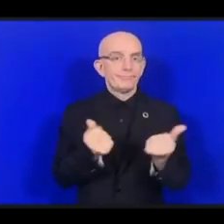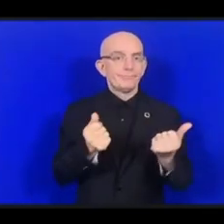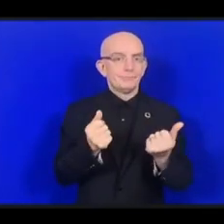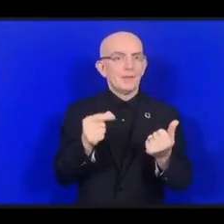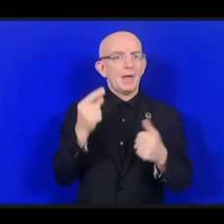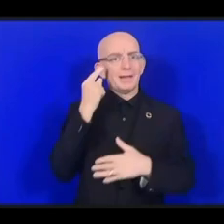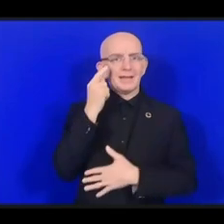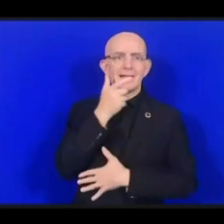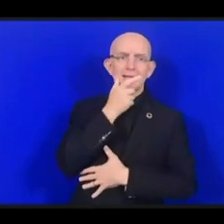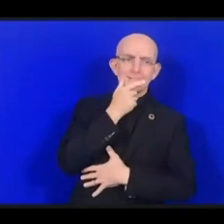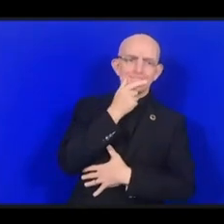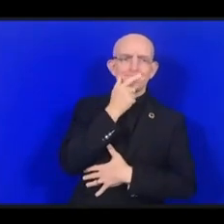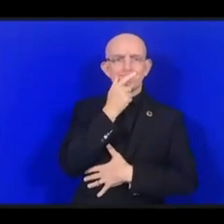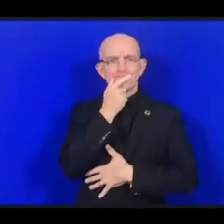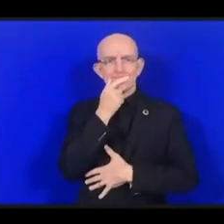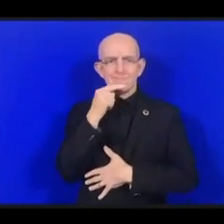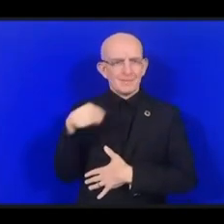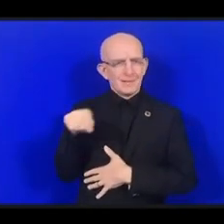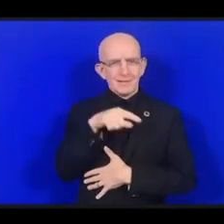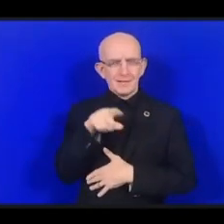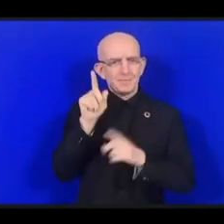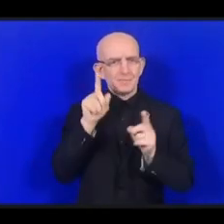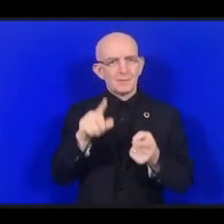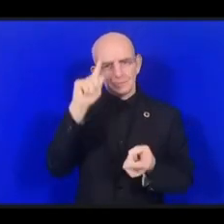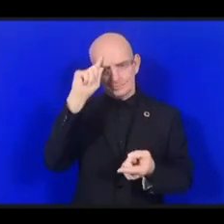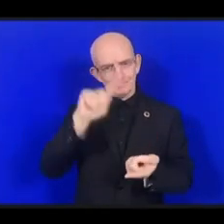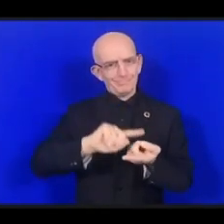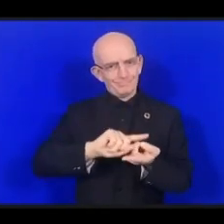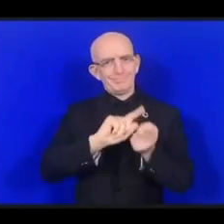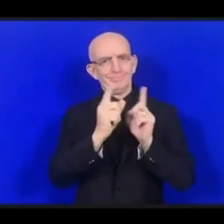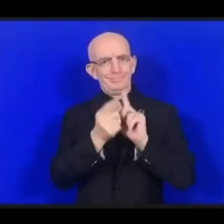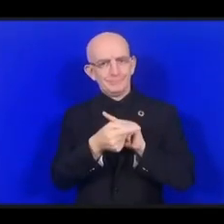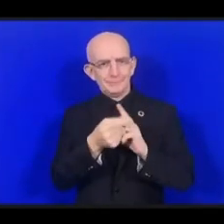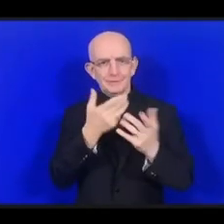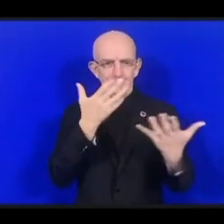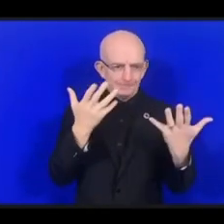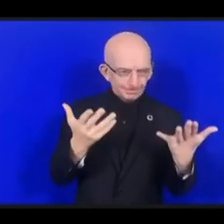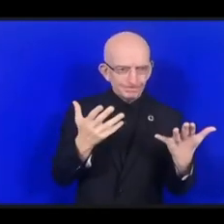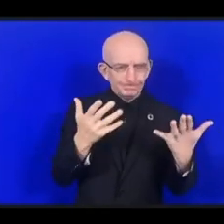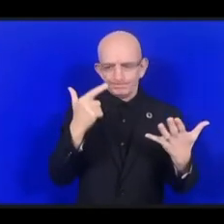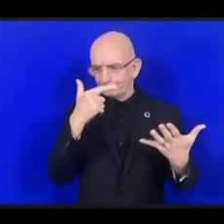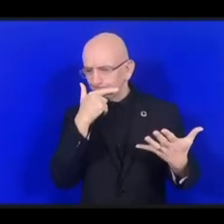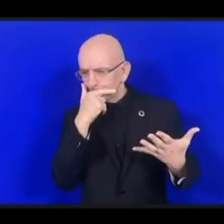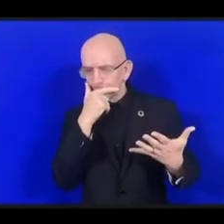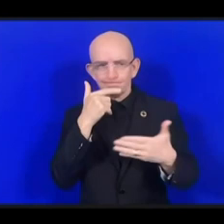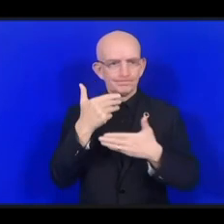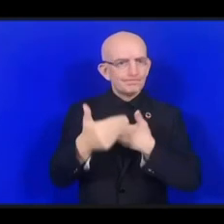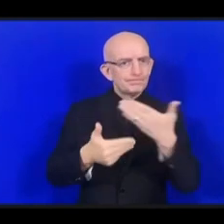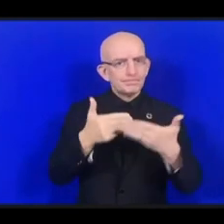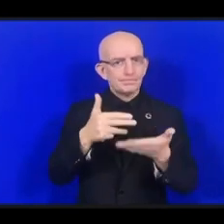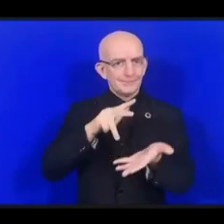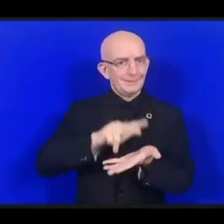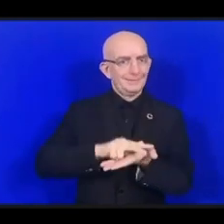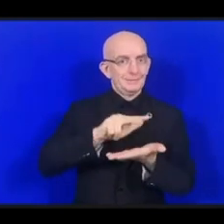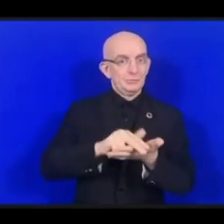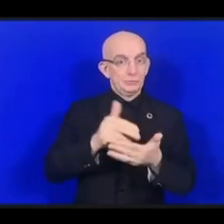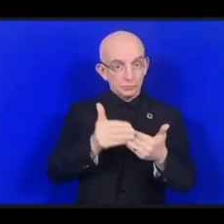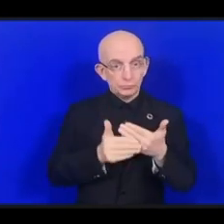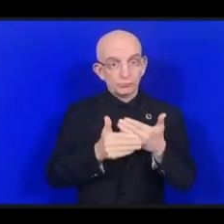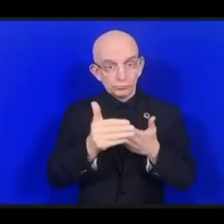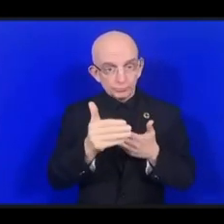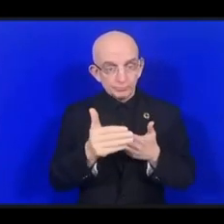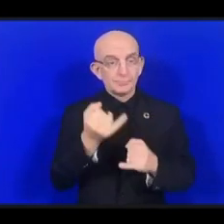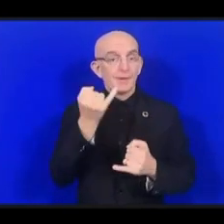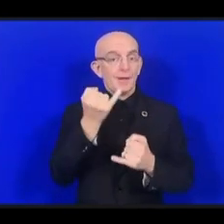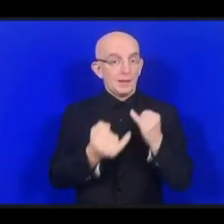temps de nous impliquer dans les processus décisionnels finalement je lance un appel à la communauté de la jeunesse